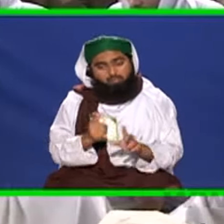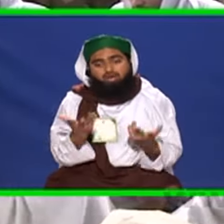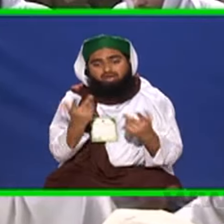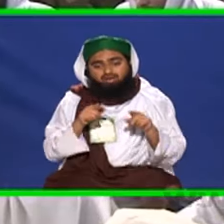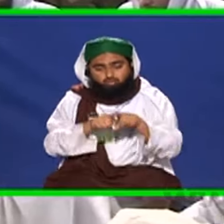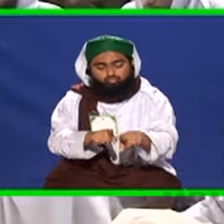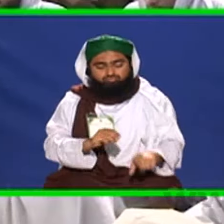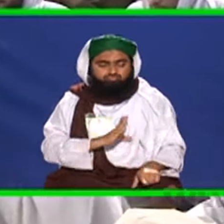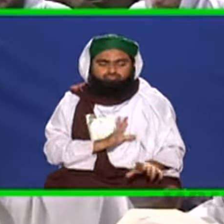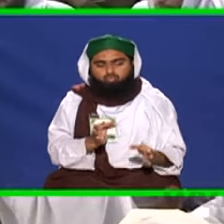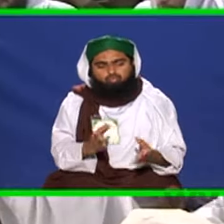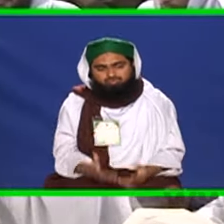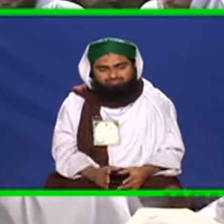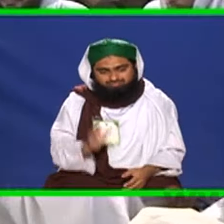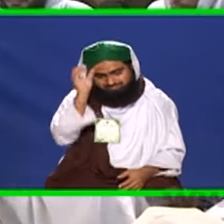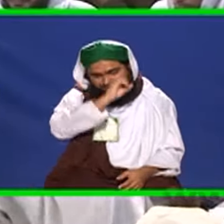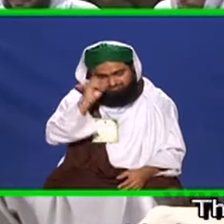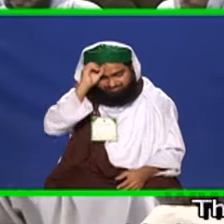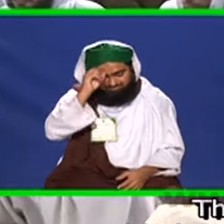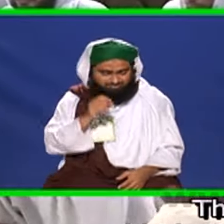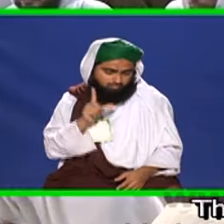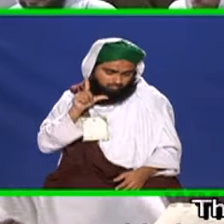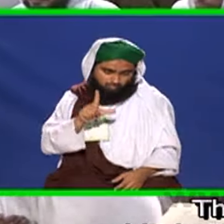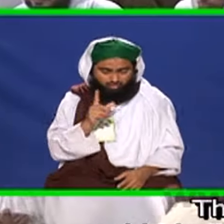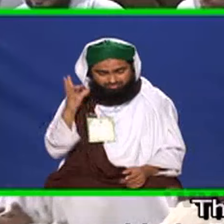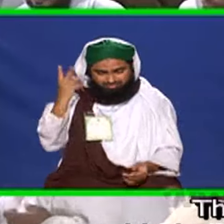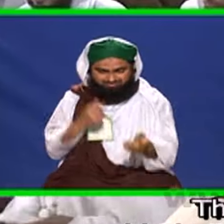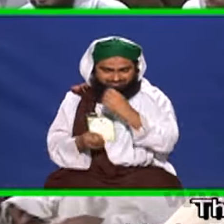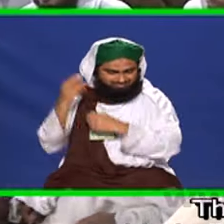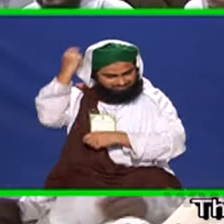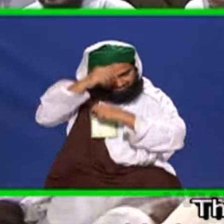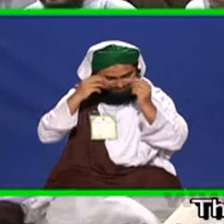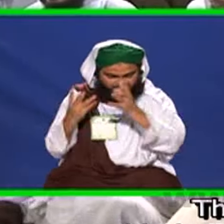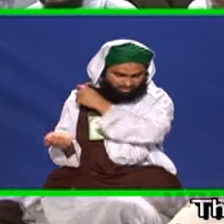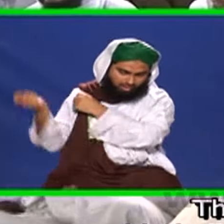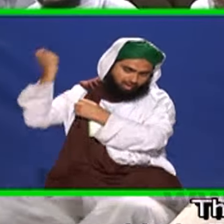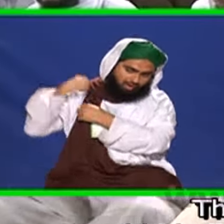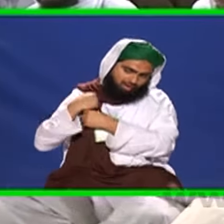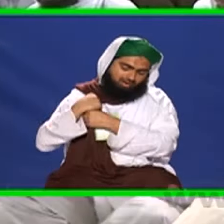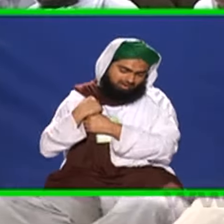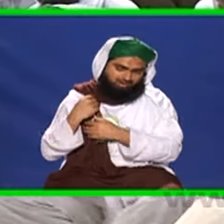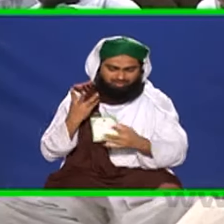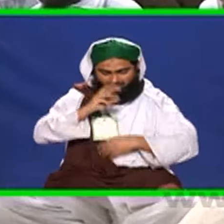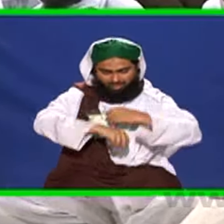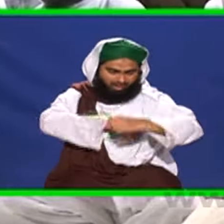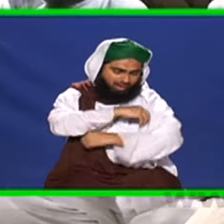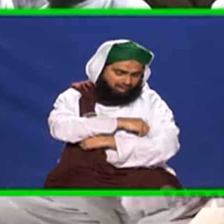جائیں، لیکن ہمامے سے محبت کرتے ہیں بےچارے تو وہ کندھے میں رکھا لیتے ہیں، پڑیا باندھ کر وہ بغل میں چھپا لیتے ہیں، بال میں رومال میں چھپا لیتے ہیں، کبھی